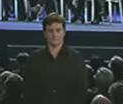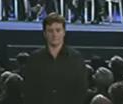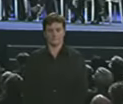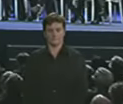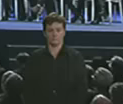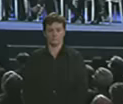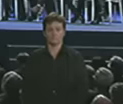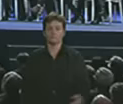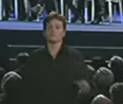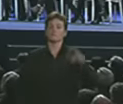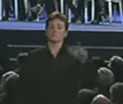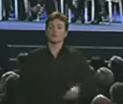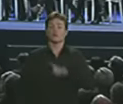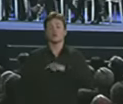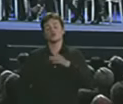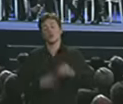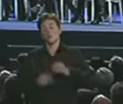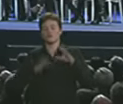Faut-il que nos policiers et nos gendarmes